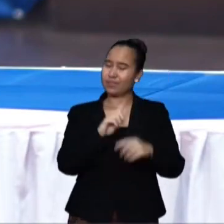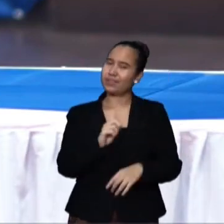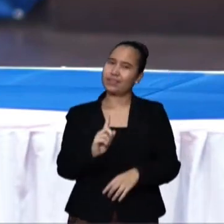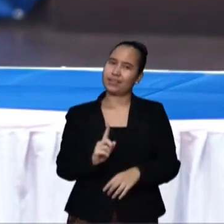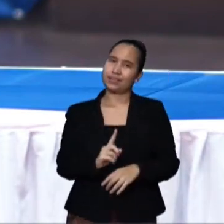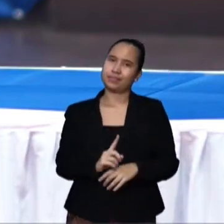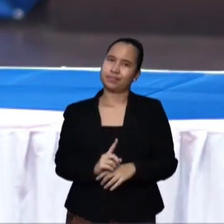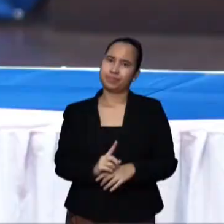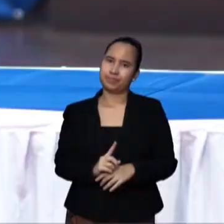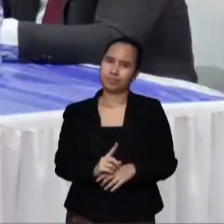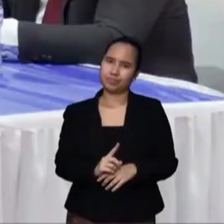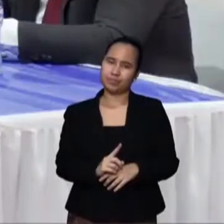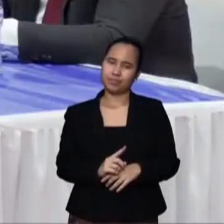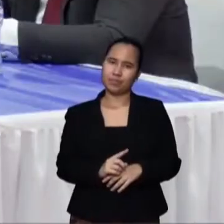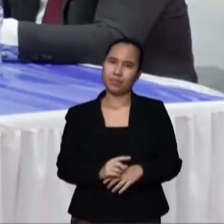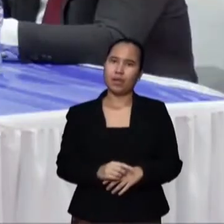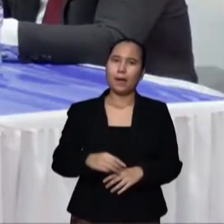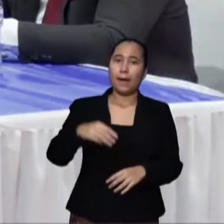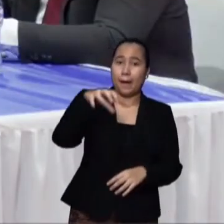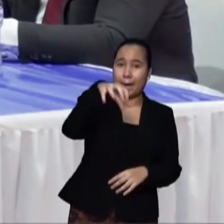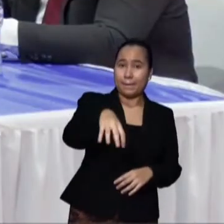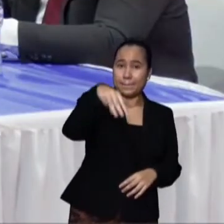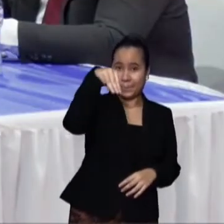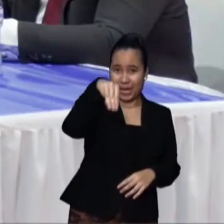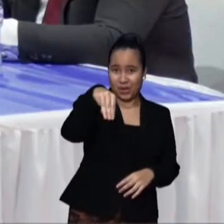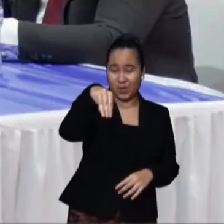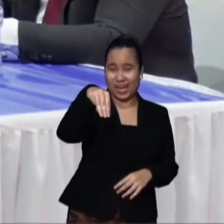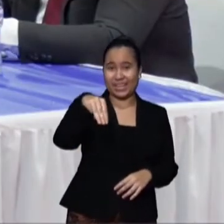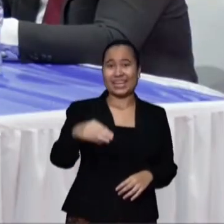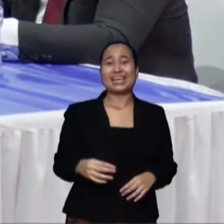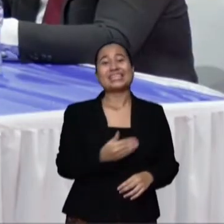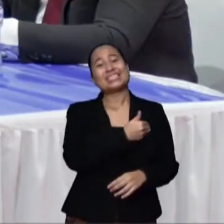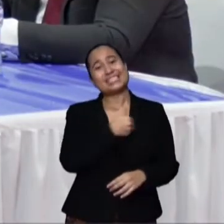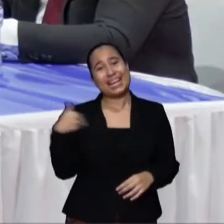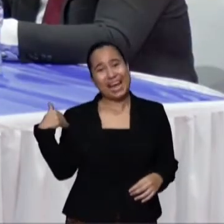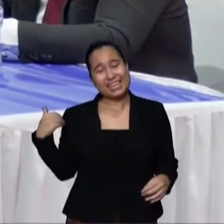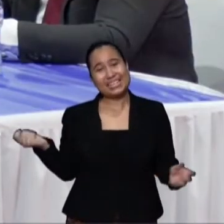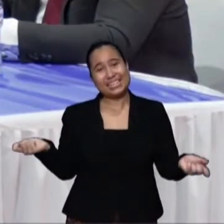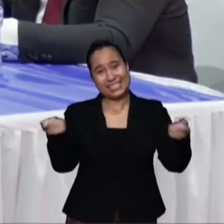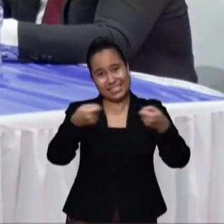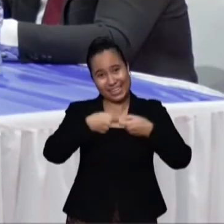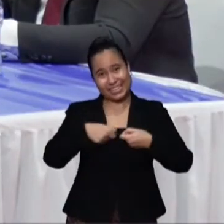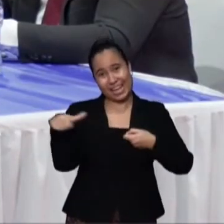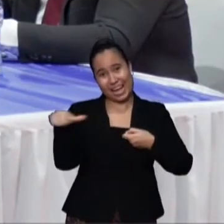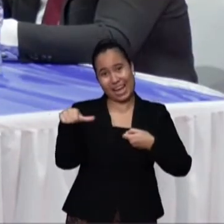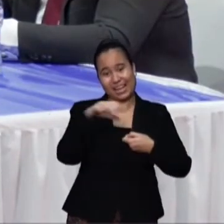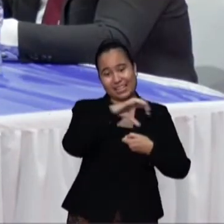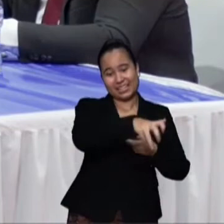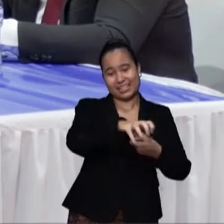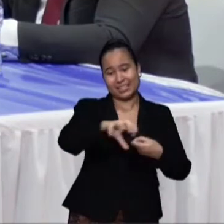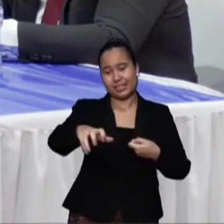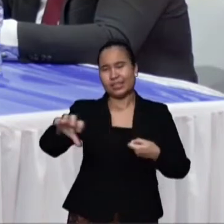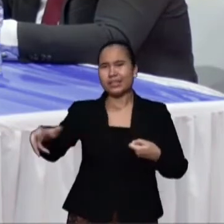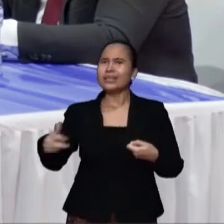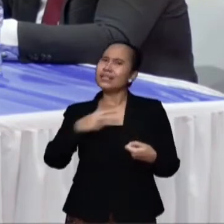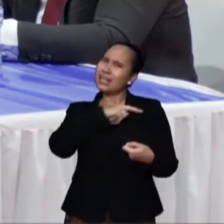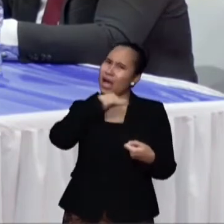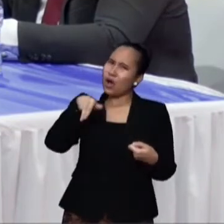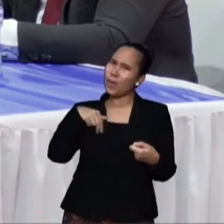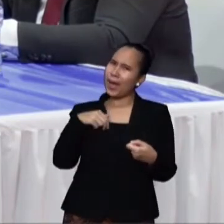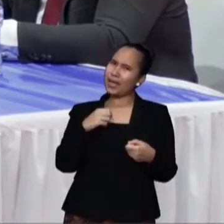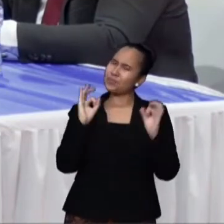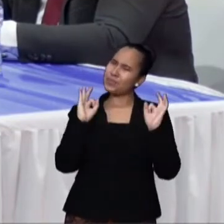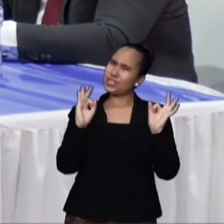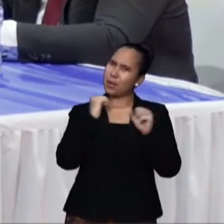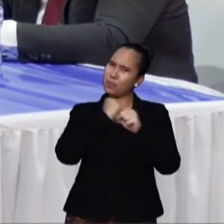gesloten geweest dan andere districten, dan maken we daar een speciaal programma voor om in te halen waar mogelijk.